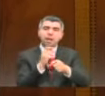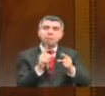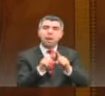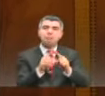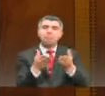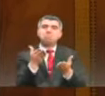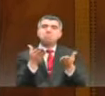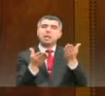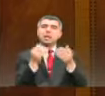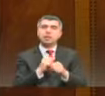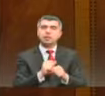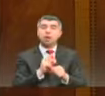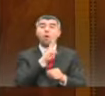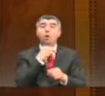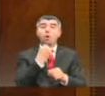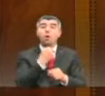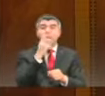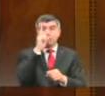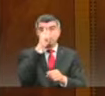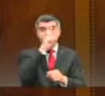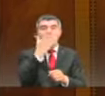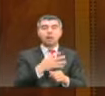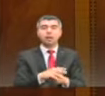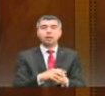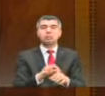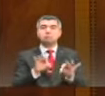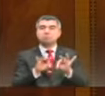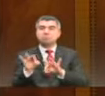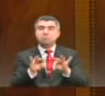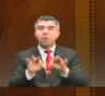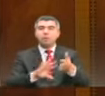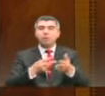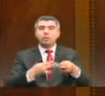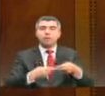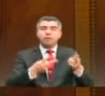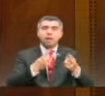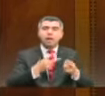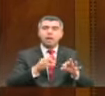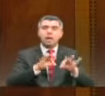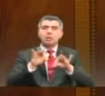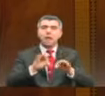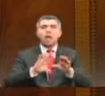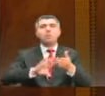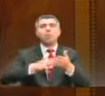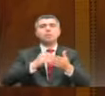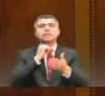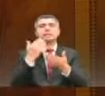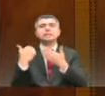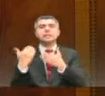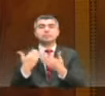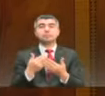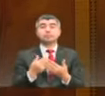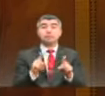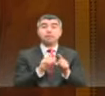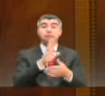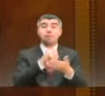المجالي. ستقوم الحكومة بإذن الله باتخاذ التدابير التالية من بين إجراءات أخرى: وضع مخطط